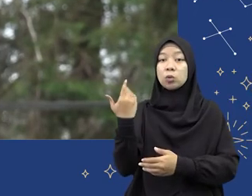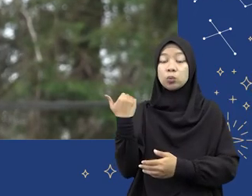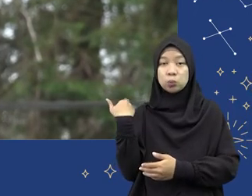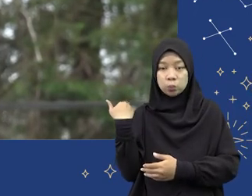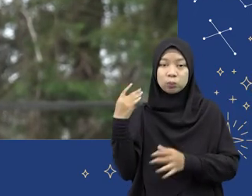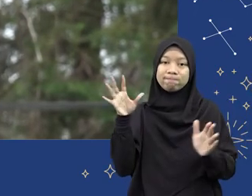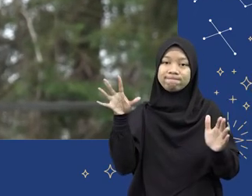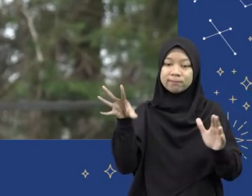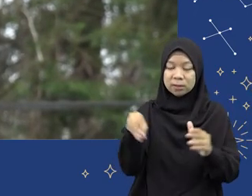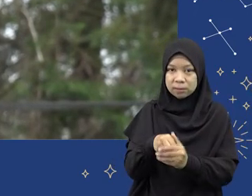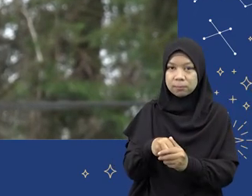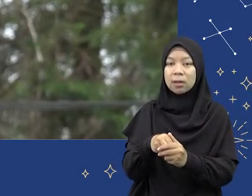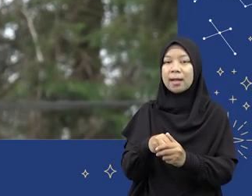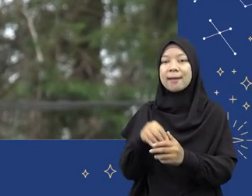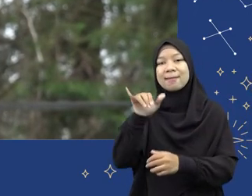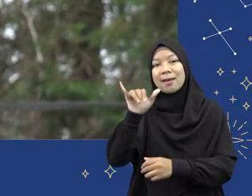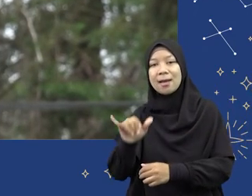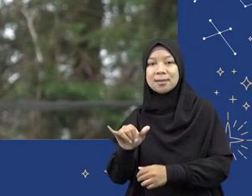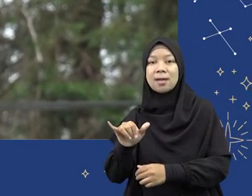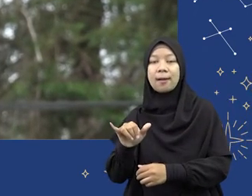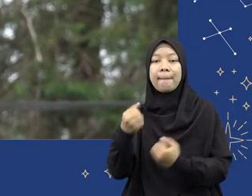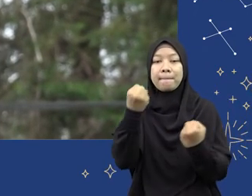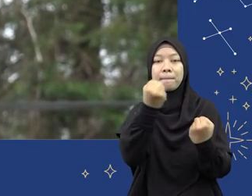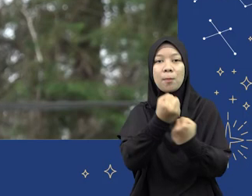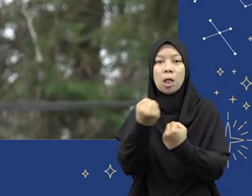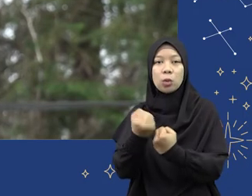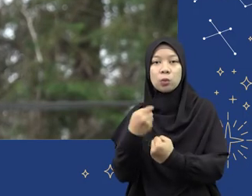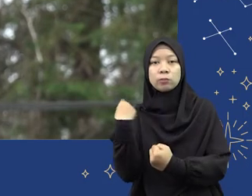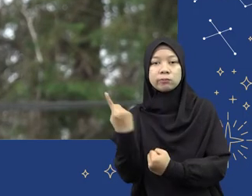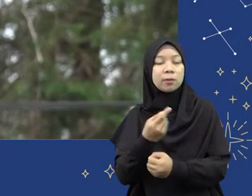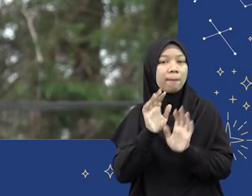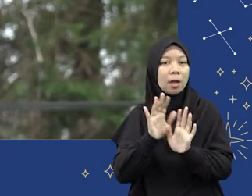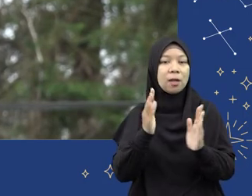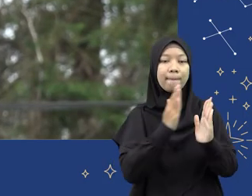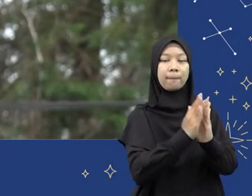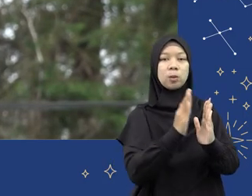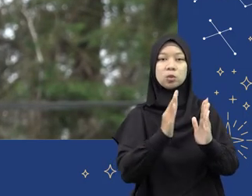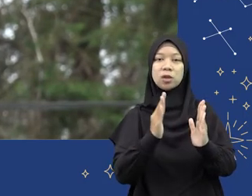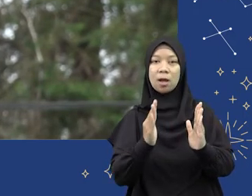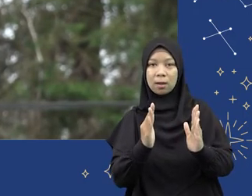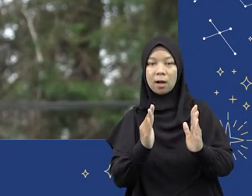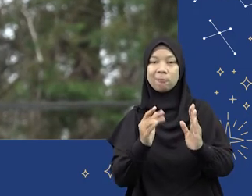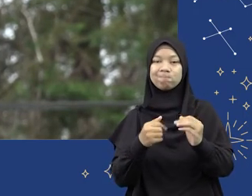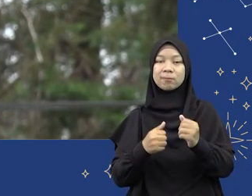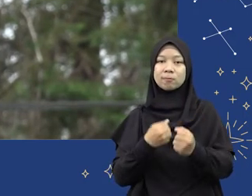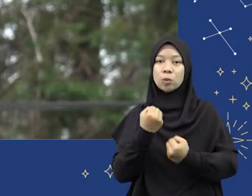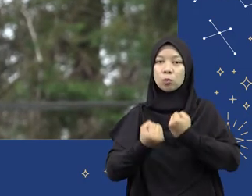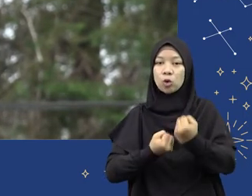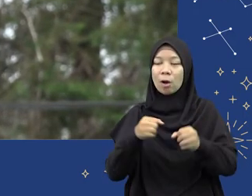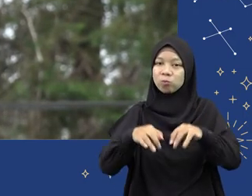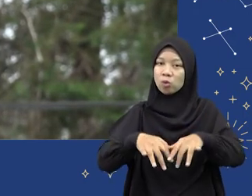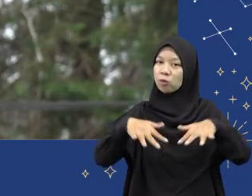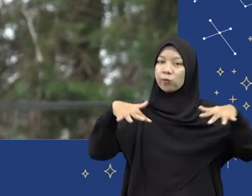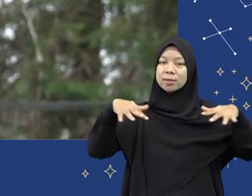yayasan Let's godhoven yang membantu kita banyak sekali perpustakaan perjalanan kami ke konferensi dan lain sebagainya